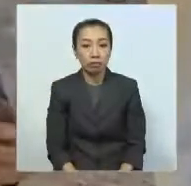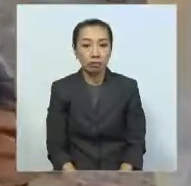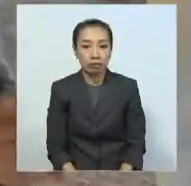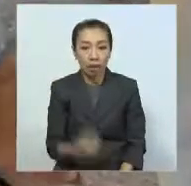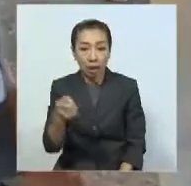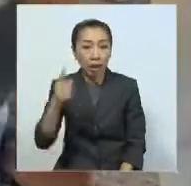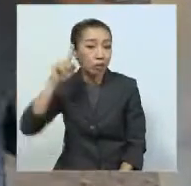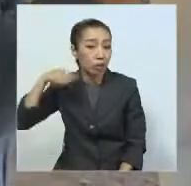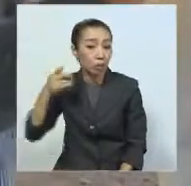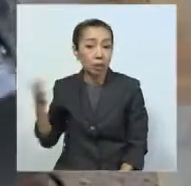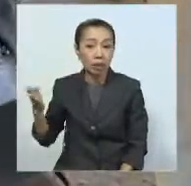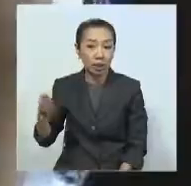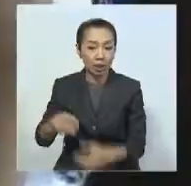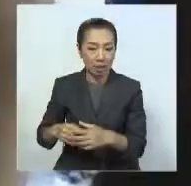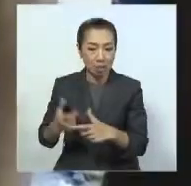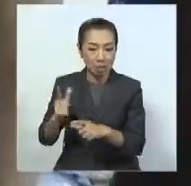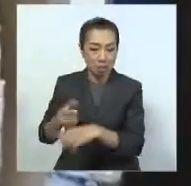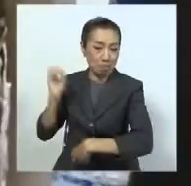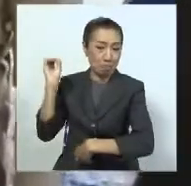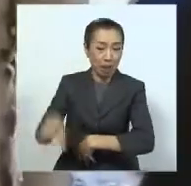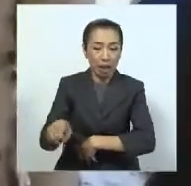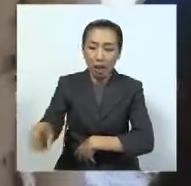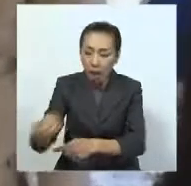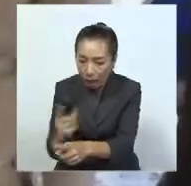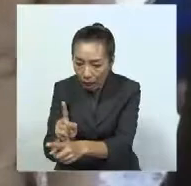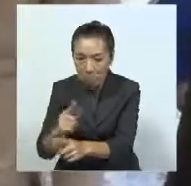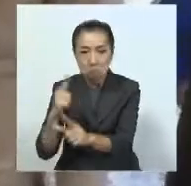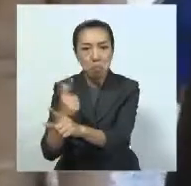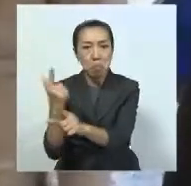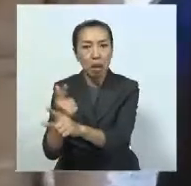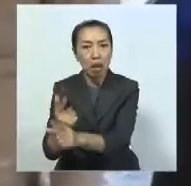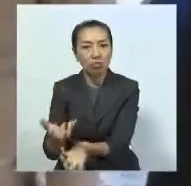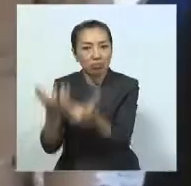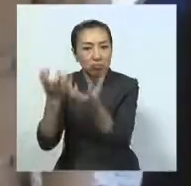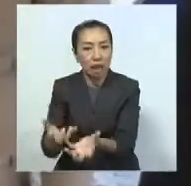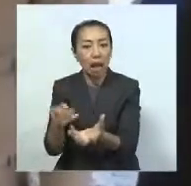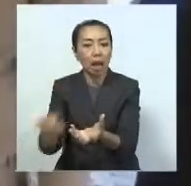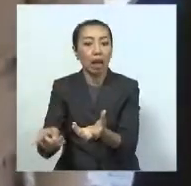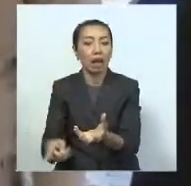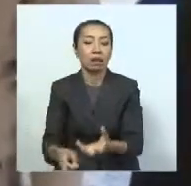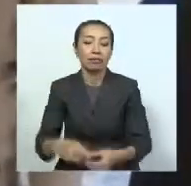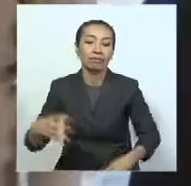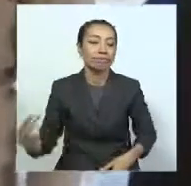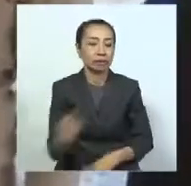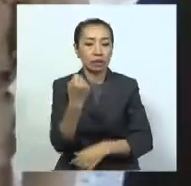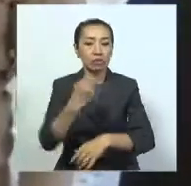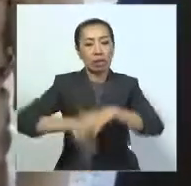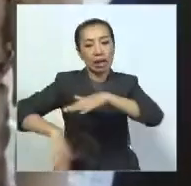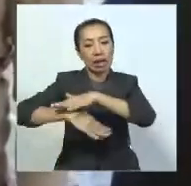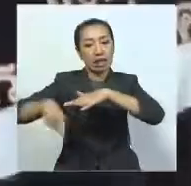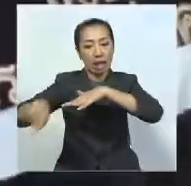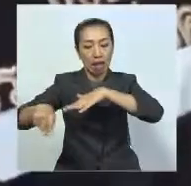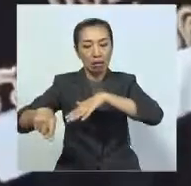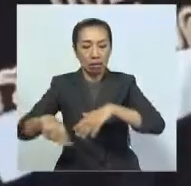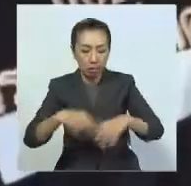บว่าสิ่งที่คุณป้างเคลื่อนออกไปเมื่อสักครู่นี้เนี่ยเป็นแม่เหล็กถ่วงน้ำหนักค่ะก็เลยยึดไว้เป็นของกลางแ